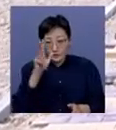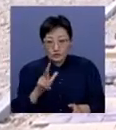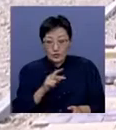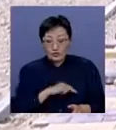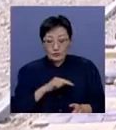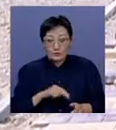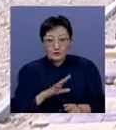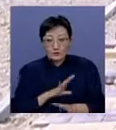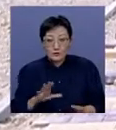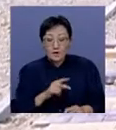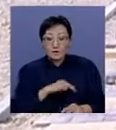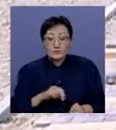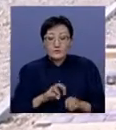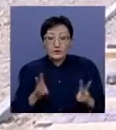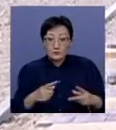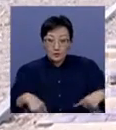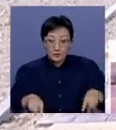жұмыс қамту орталығына бардым.